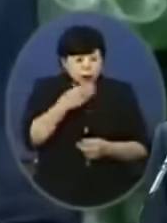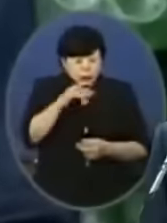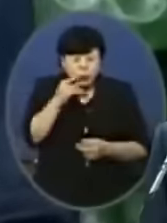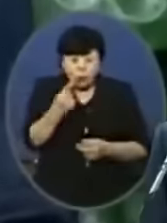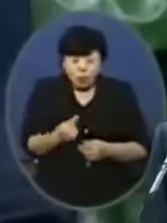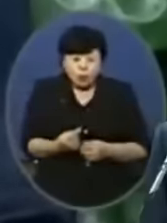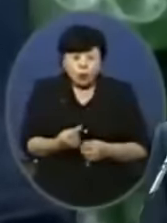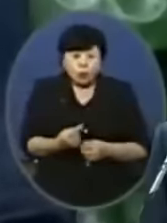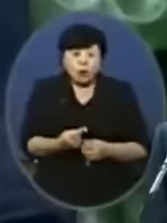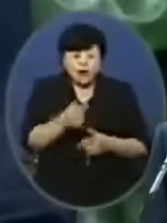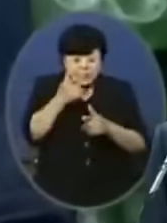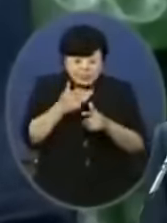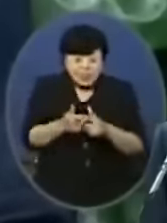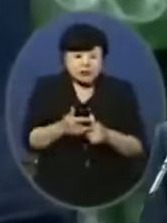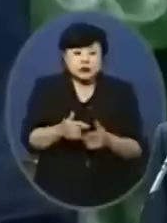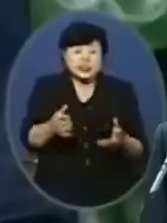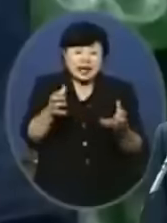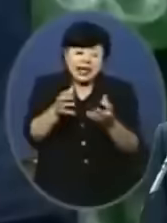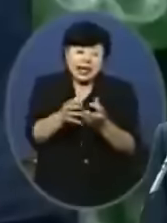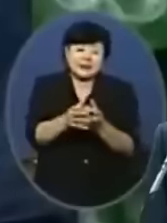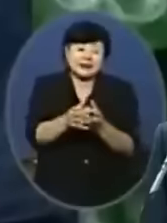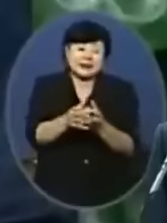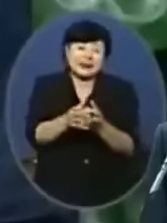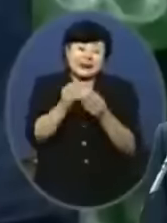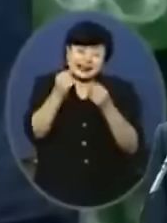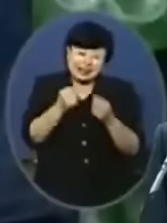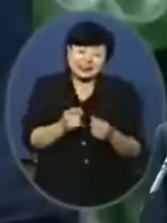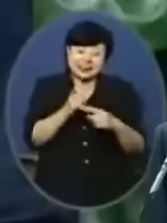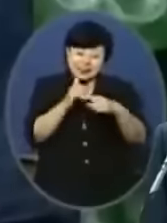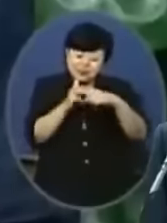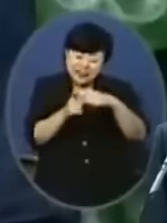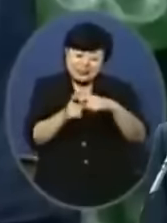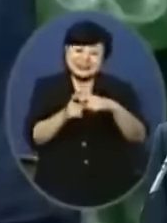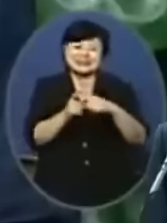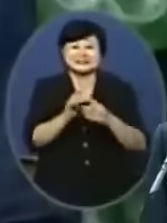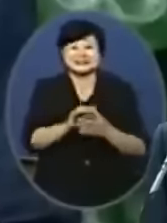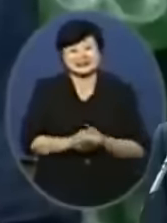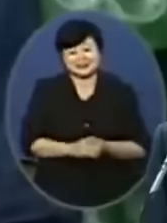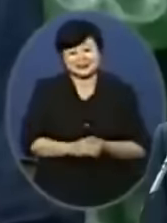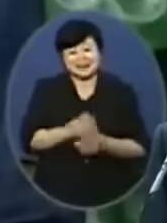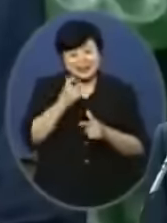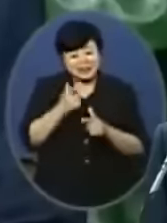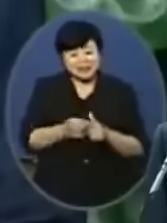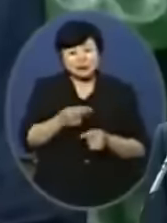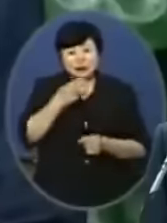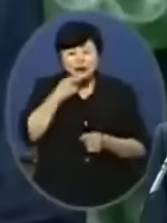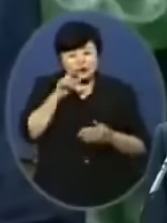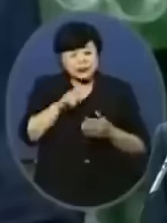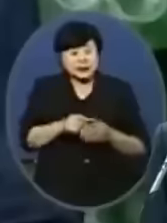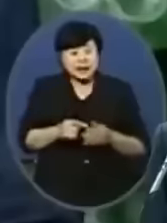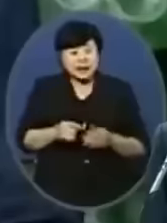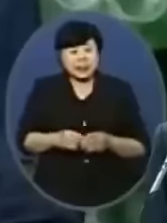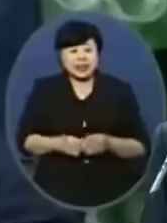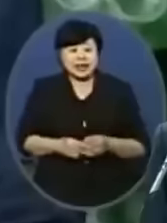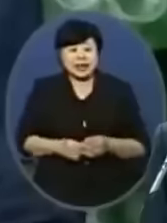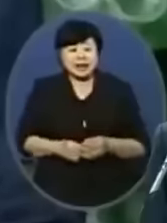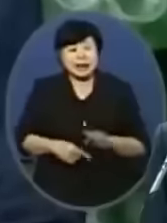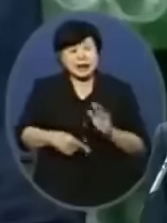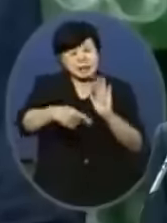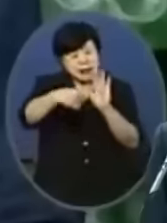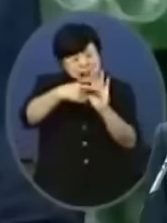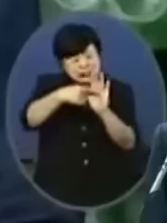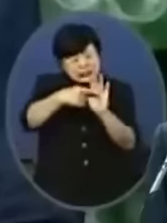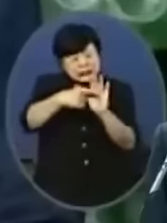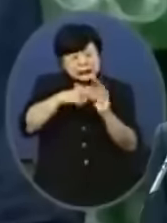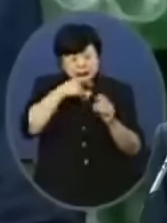없어도 예수님이 함께 계시니 플러스함을 살았다. 예수님이 없을 때는 마이너스가 많았습니다. 피투성이가